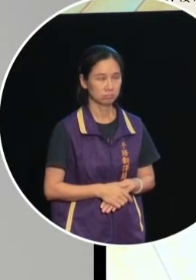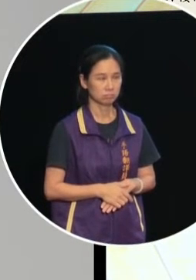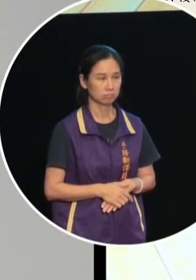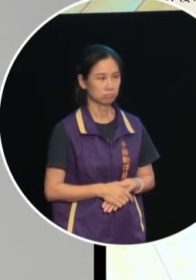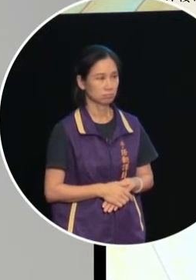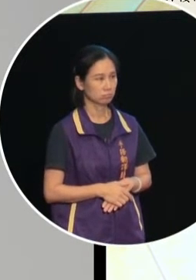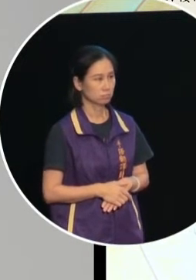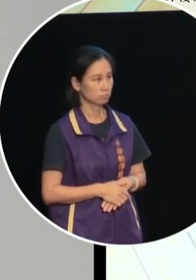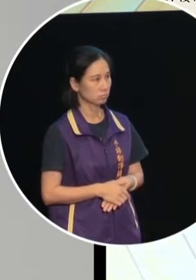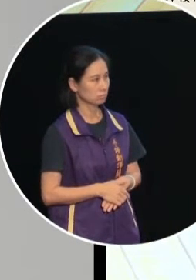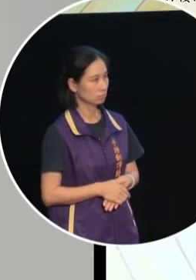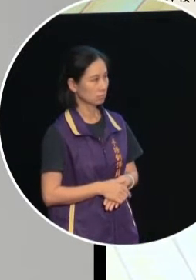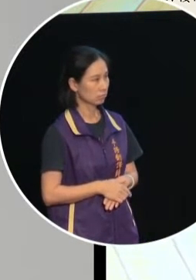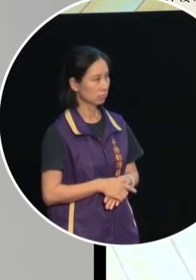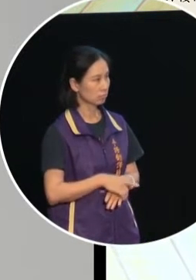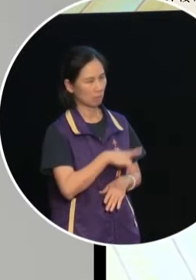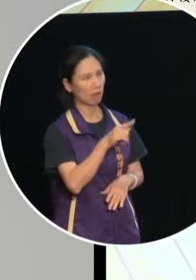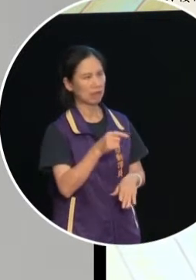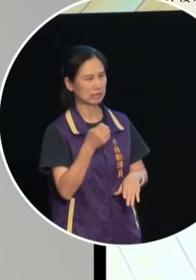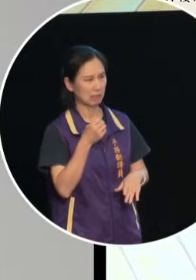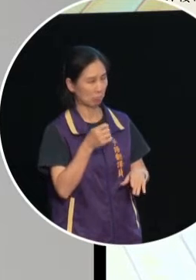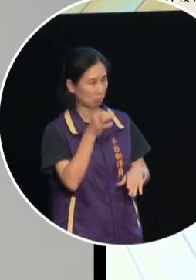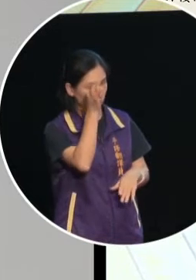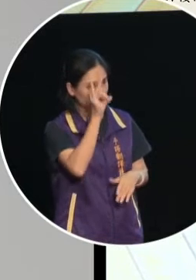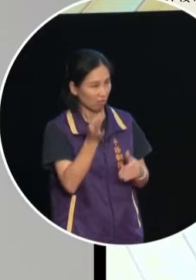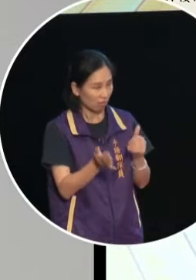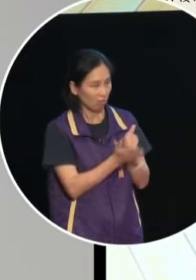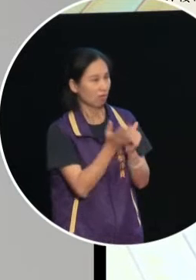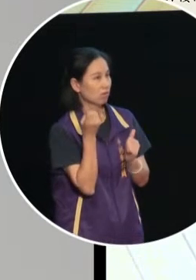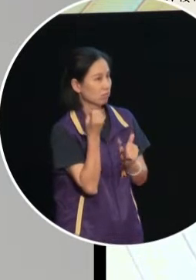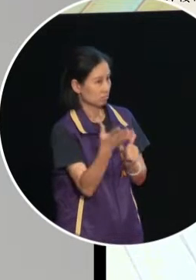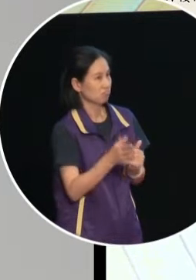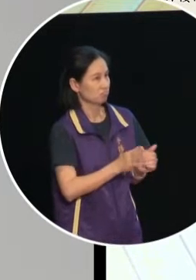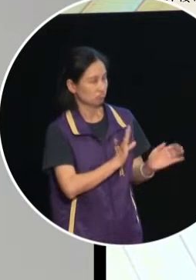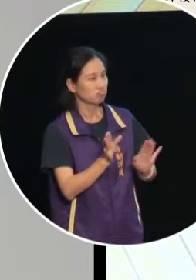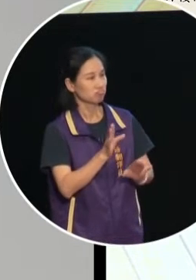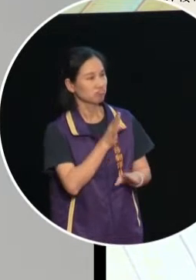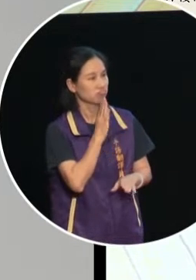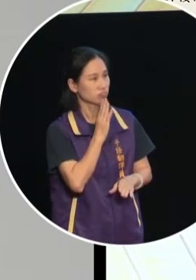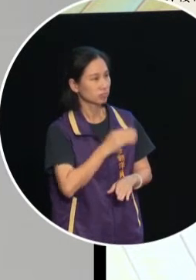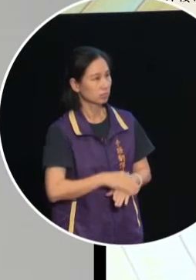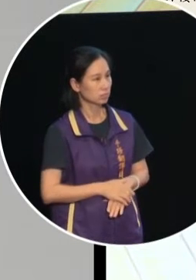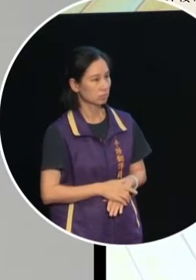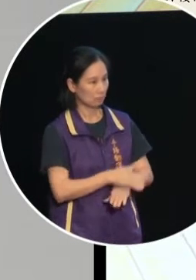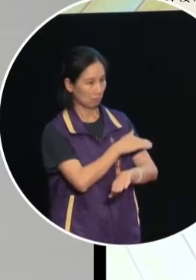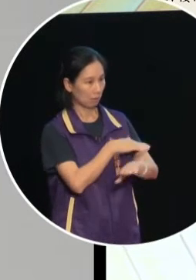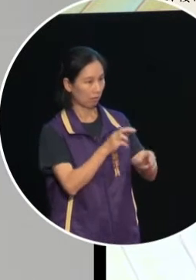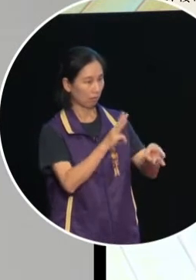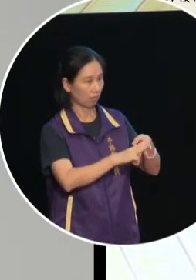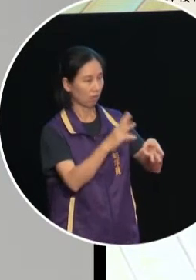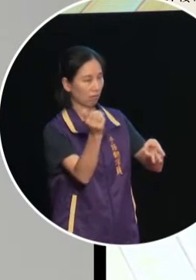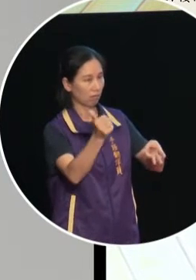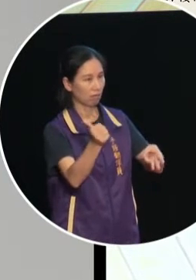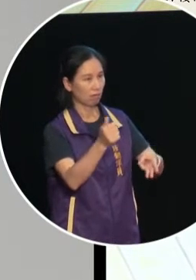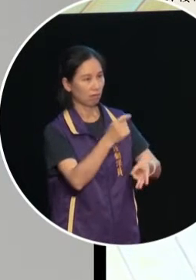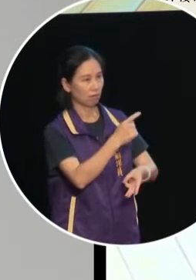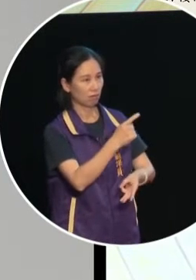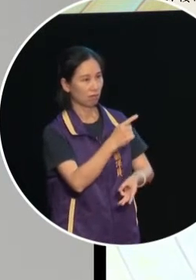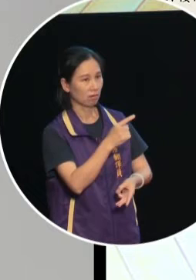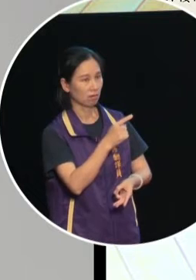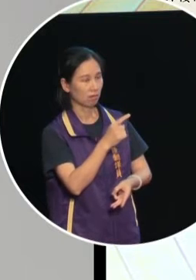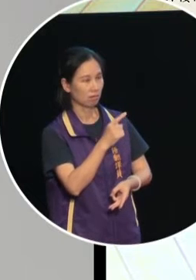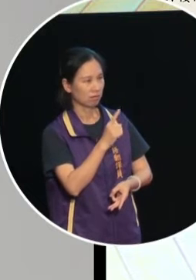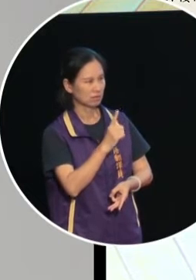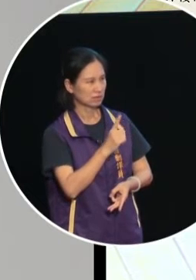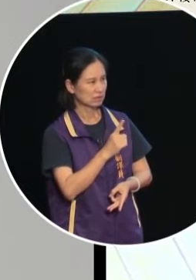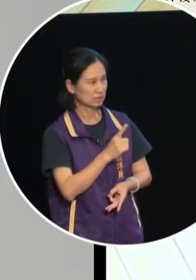他找不到新的模式了。所以例如说国上问题，岸田先生如果他